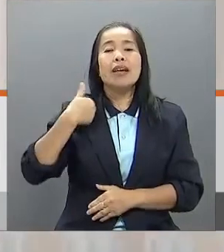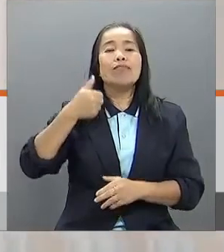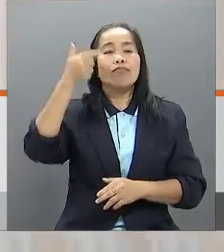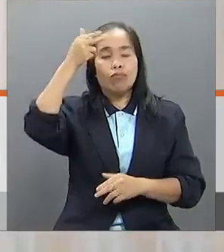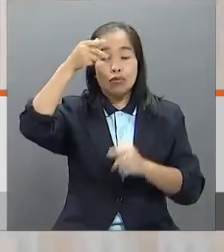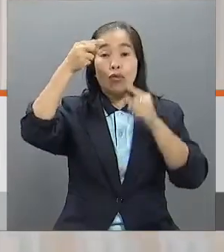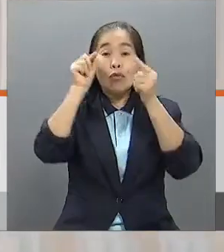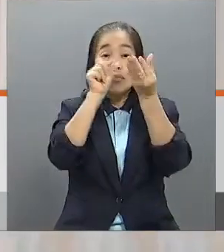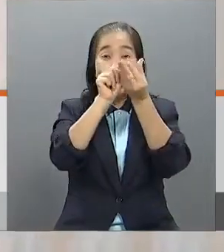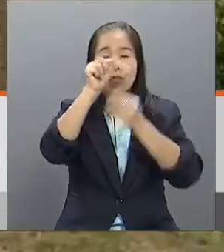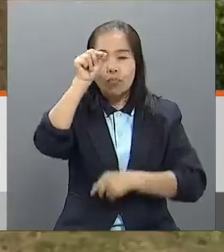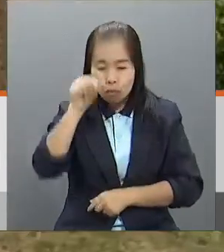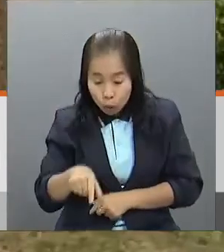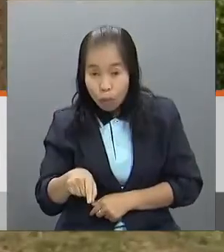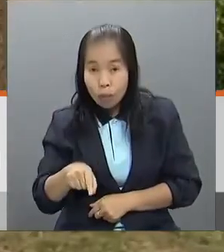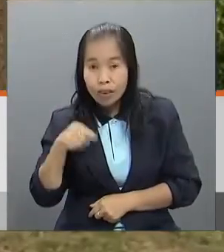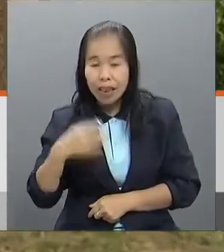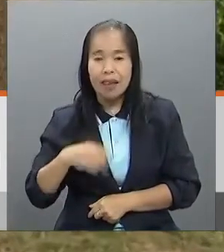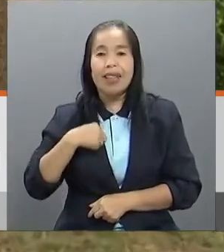ครับซึ่งเป็นการเช่นนี้นะทำให้ทางร้านได้รับความเสียหายนะ